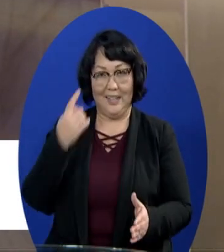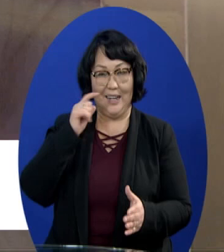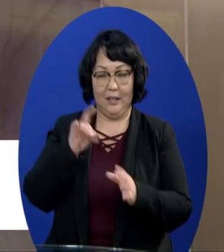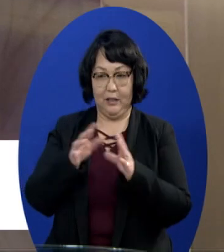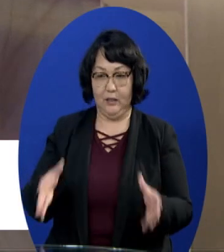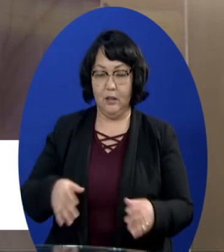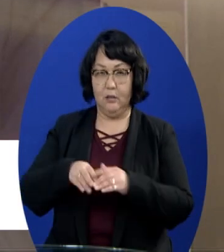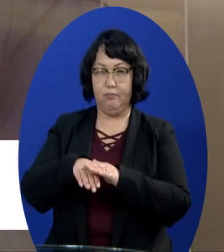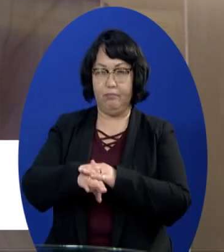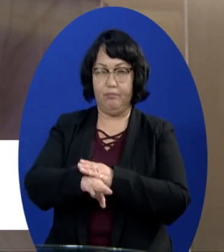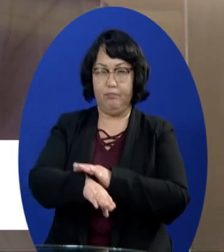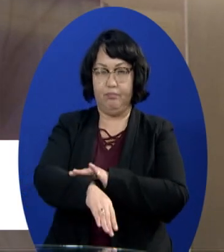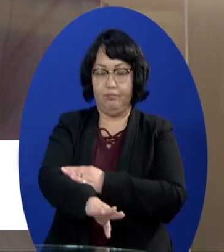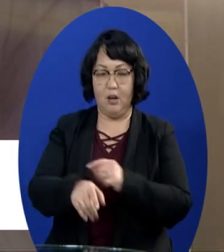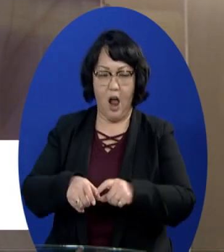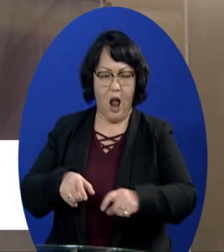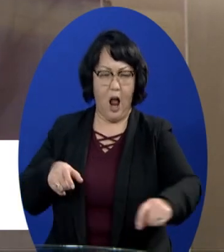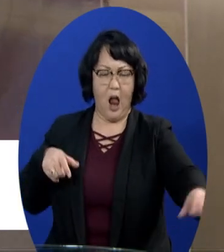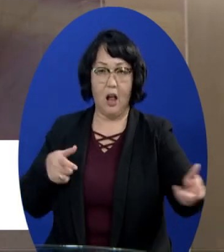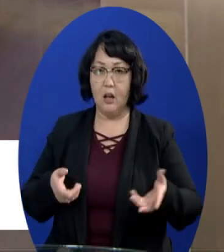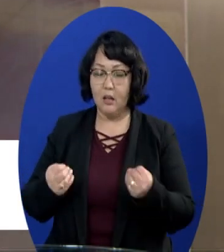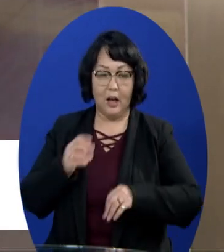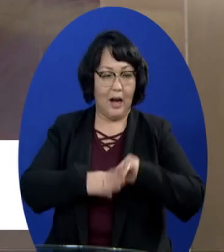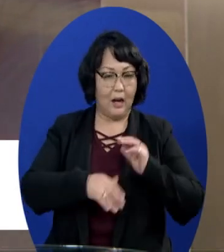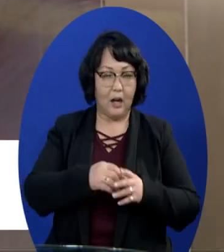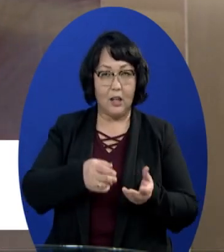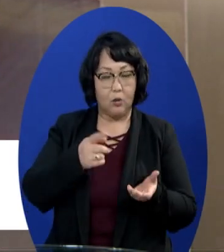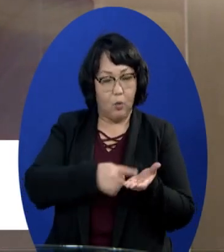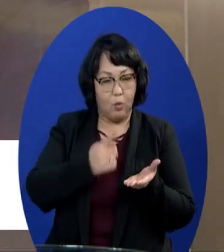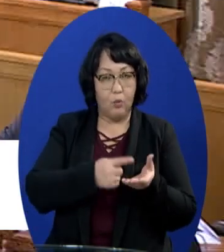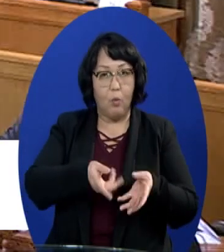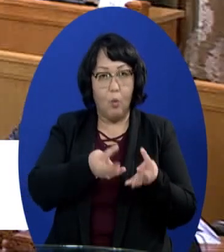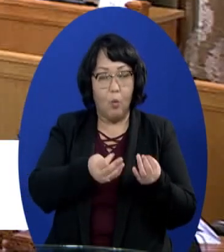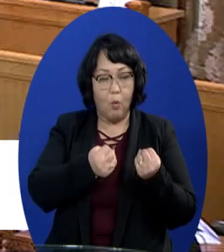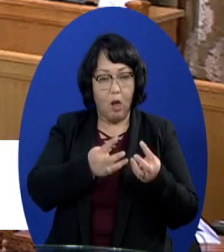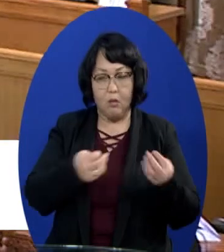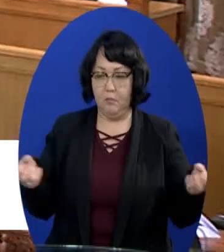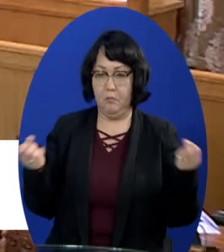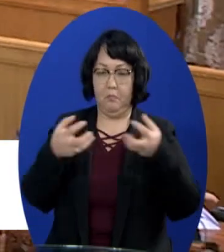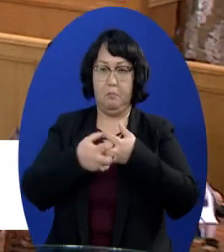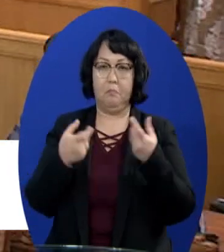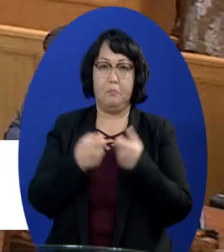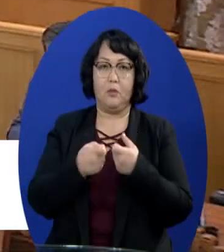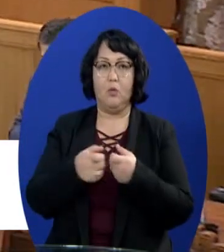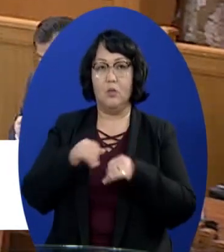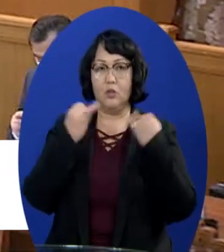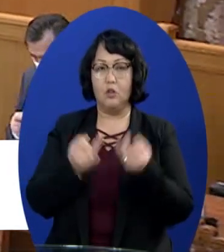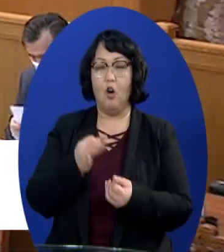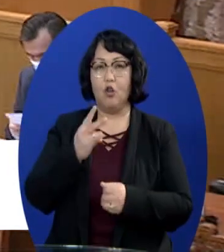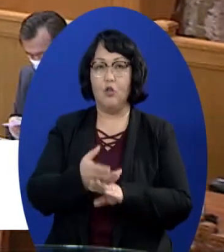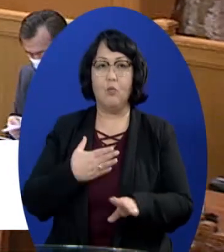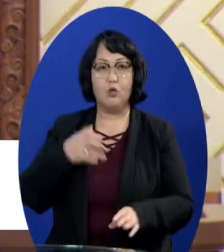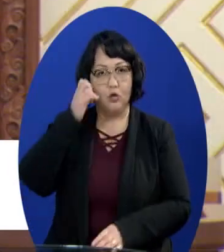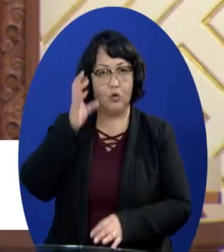дүн гар аргаар тоолсон дүн бол хоорондоо ямар нэгэн зөрөөгүйгээр ингээд таарч байгаа. Улсын хурл оны өмнөх ерөнхийлөгчийн сонгуулийн